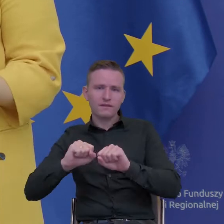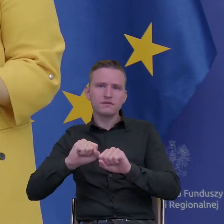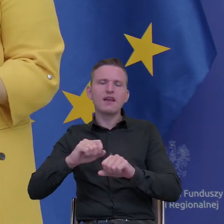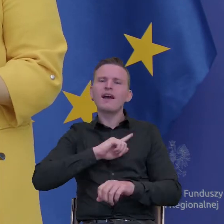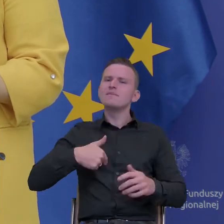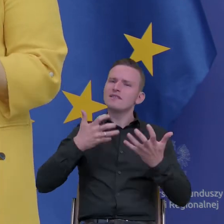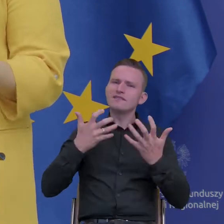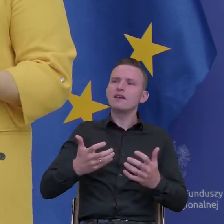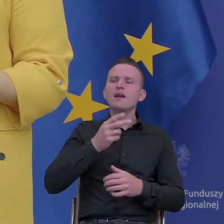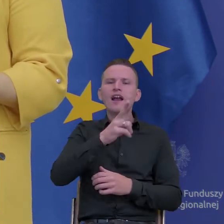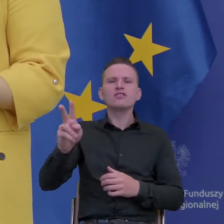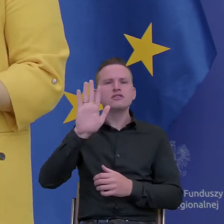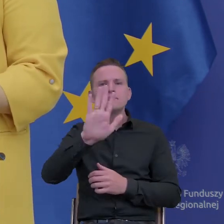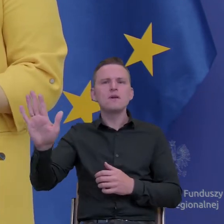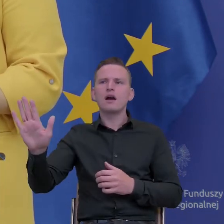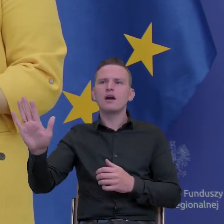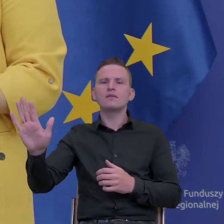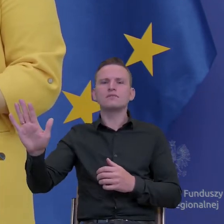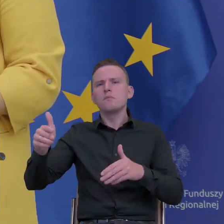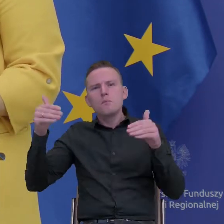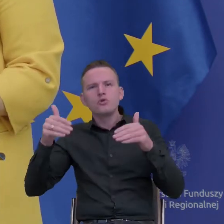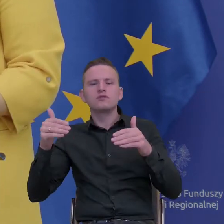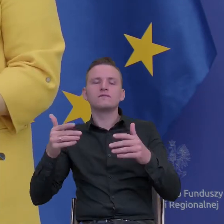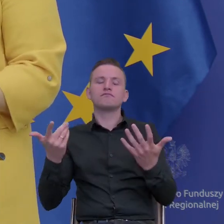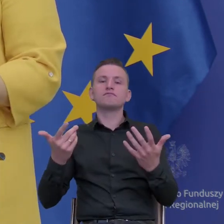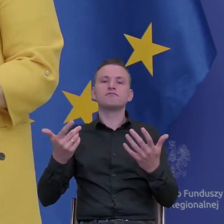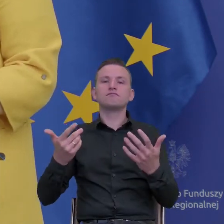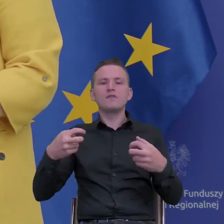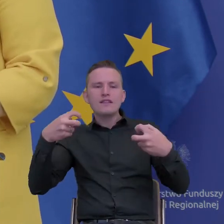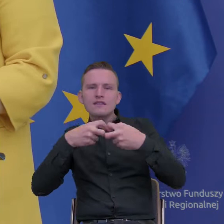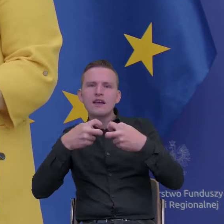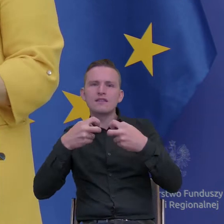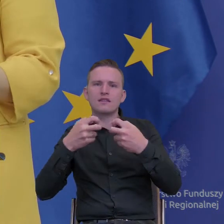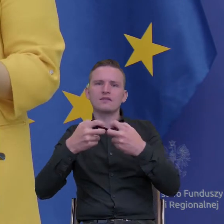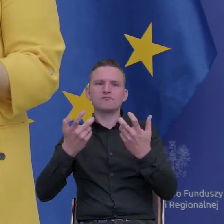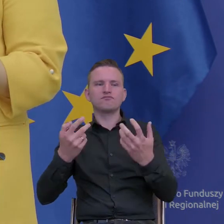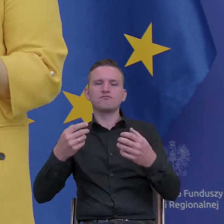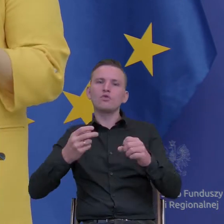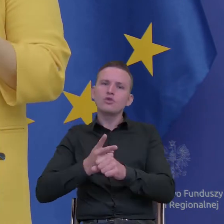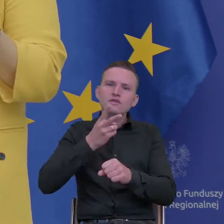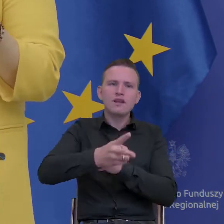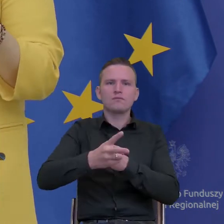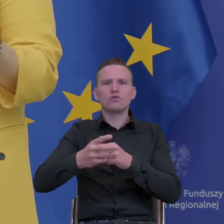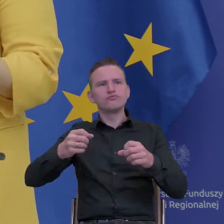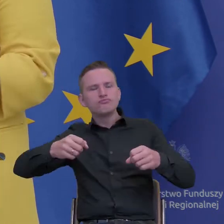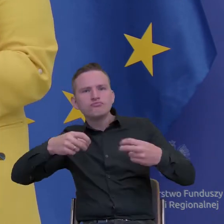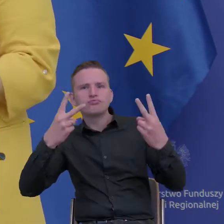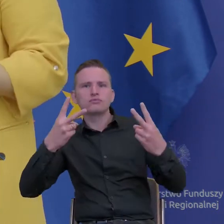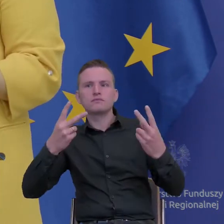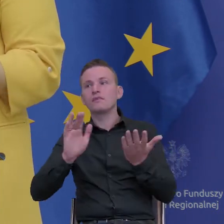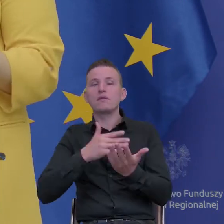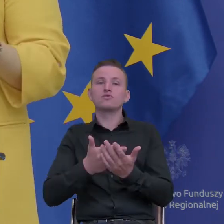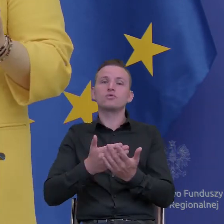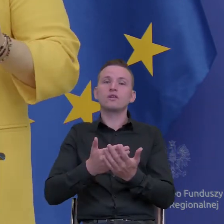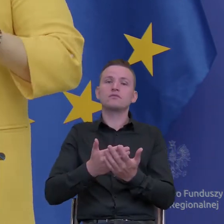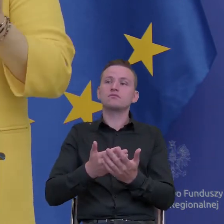strony internetowe, aby te sklepy były dostępne dla osób z niepełnosprawnością, więc to chcemy też realizować.